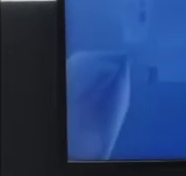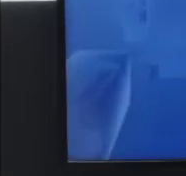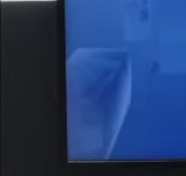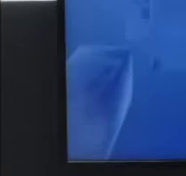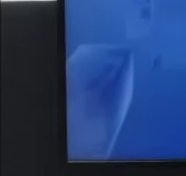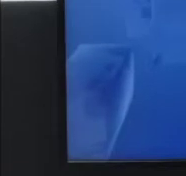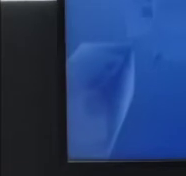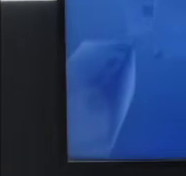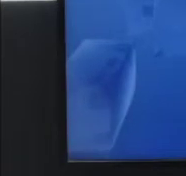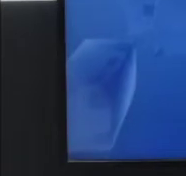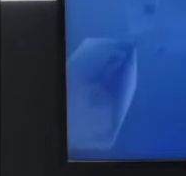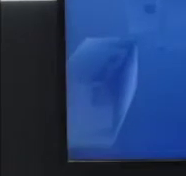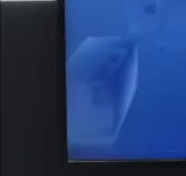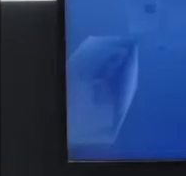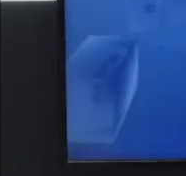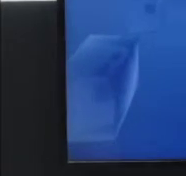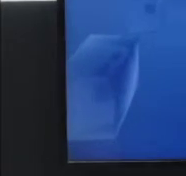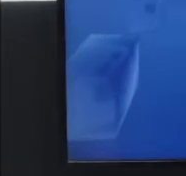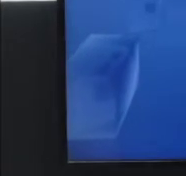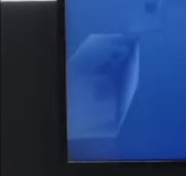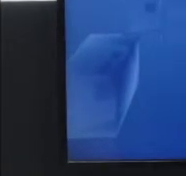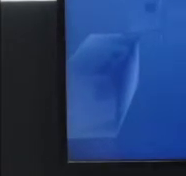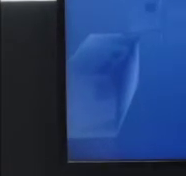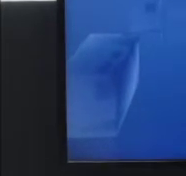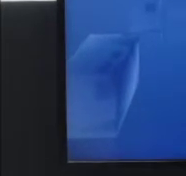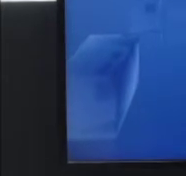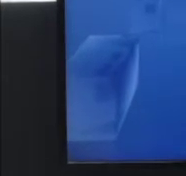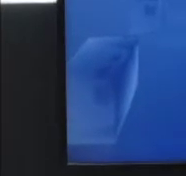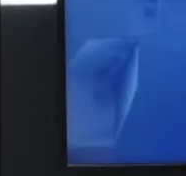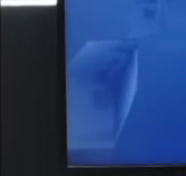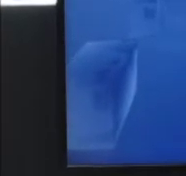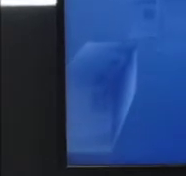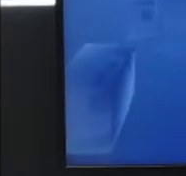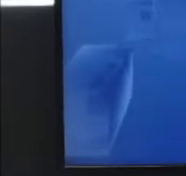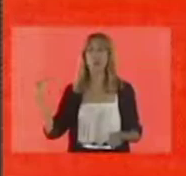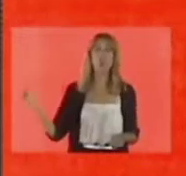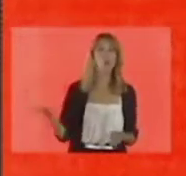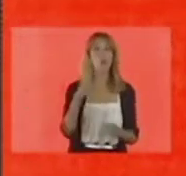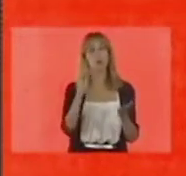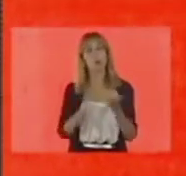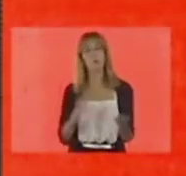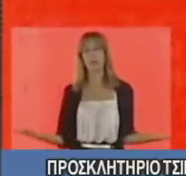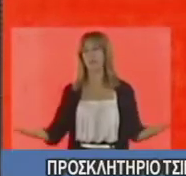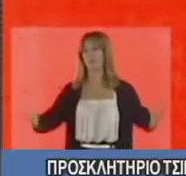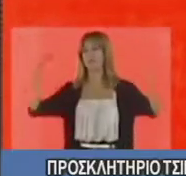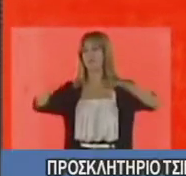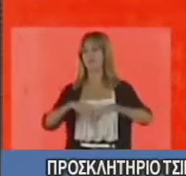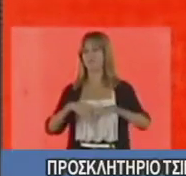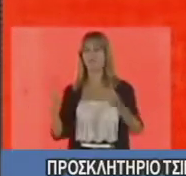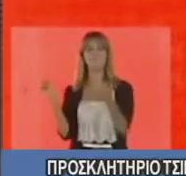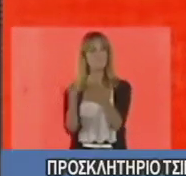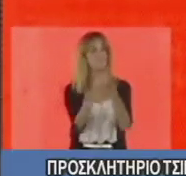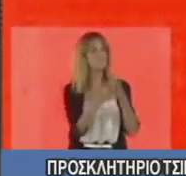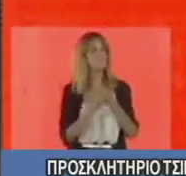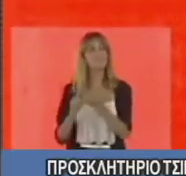τις προηγούμενες μέρες ακριβώς, η νεολαία του κόμματος. Πάμε να δούμε ένα αναλυτικό ρεπορτάζ. Από το φεστιβάλ νεολαία Σπούτνικ του